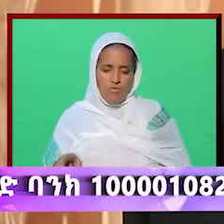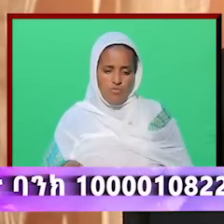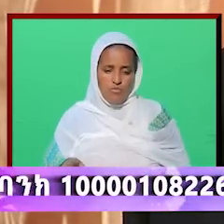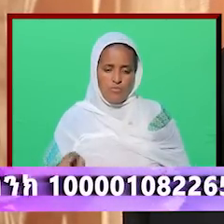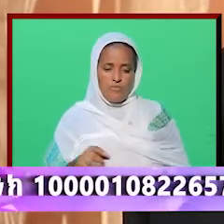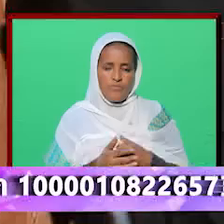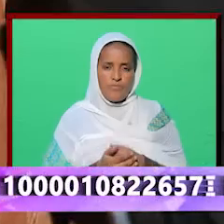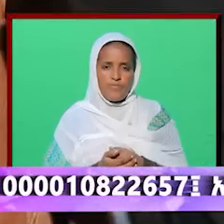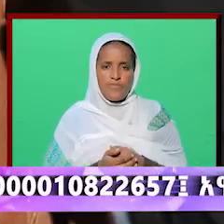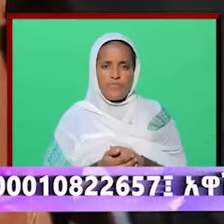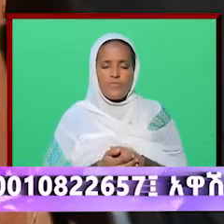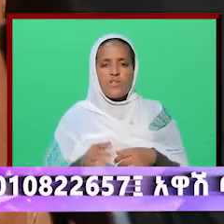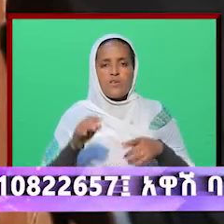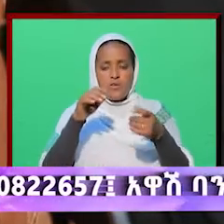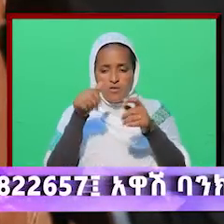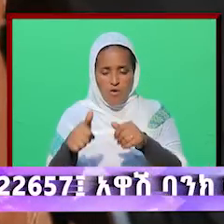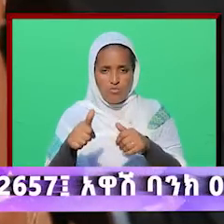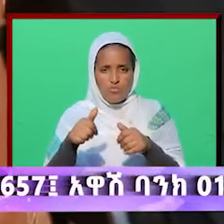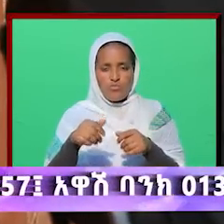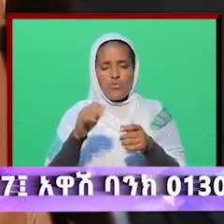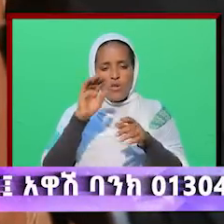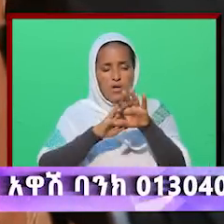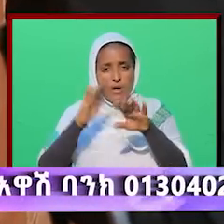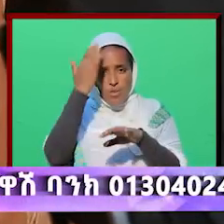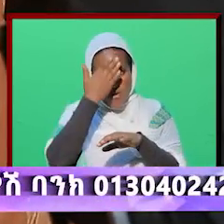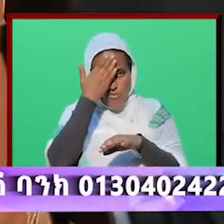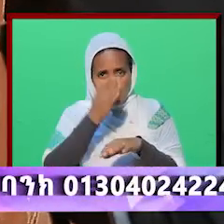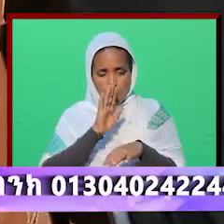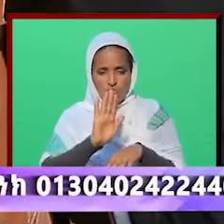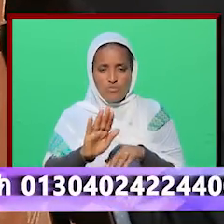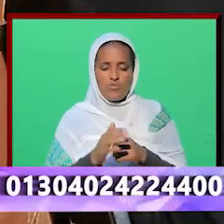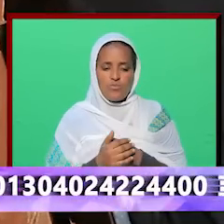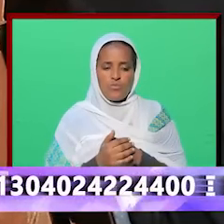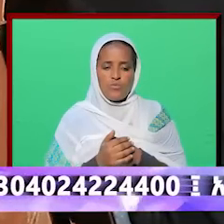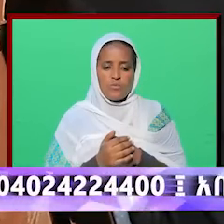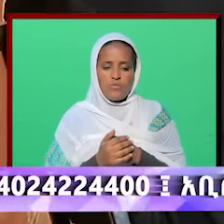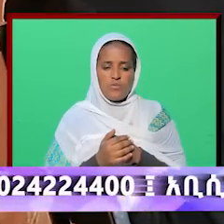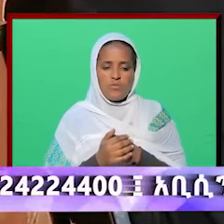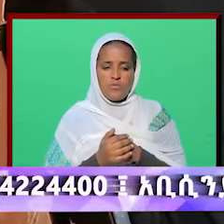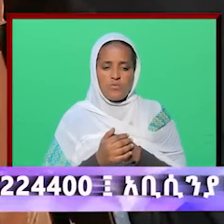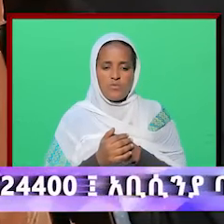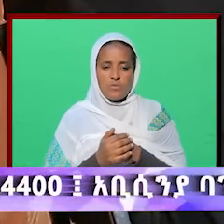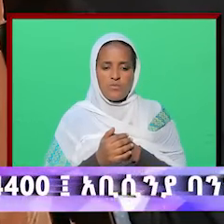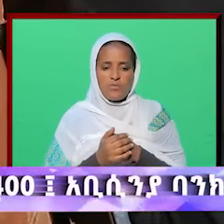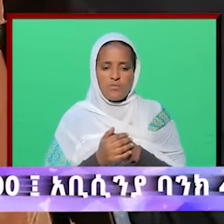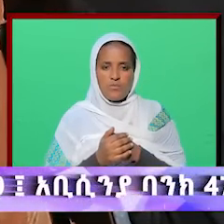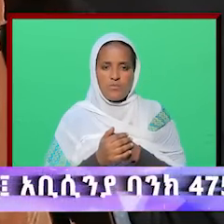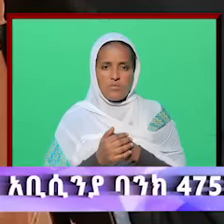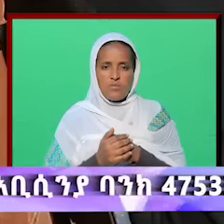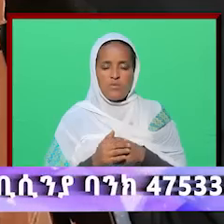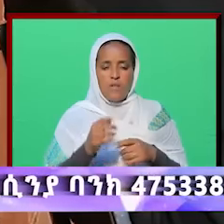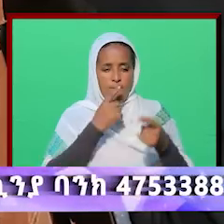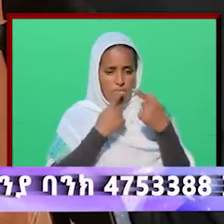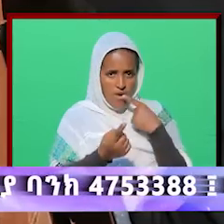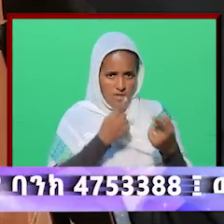ነው ብለው የጸጋ ልጅ ነው የሚሉ ጸጋዎች። ጸጋ ማለት የሚሰጥ ነው